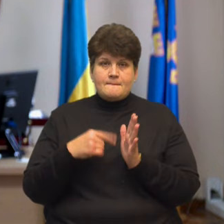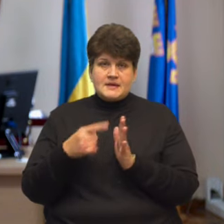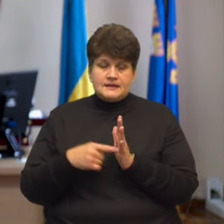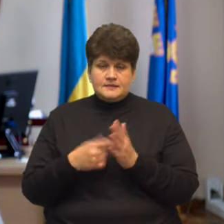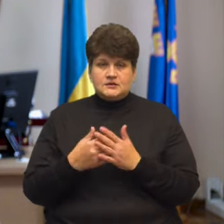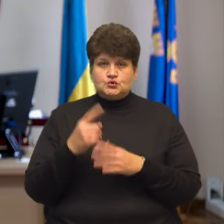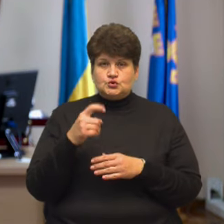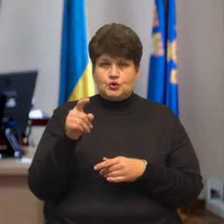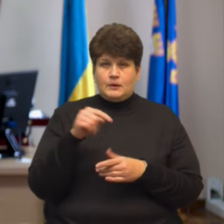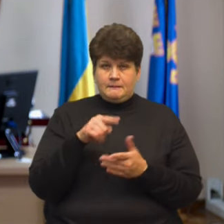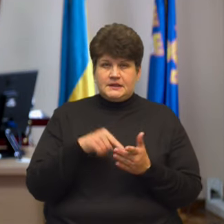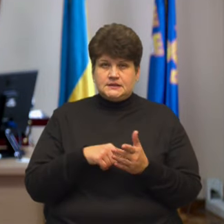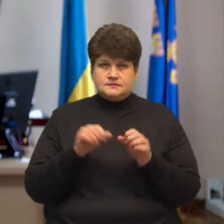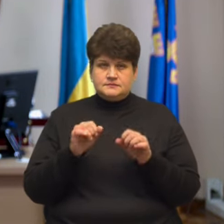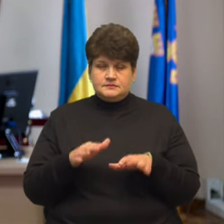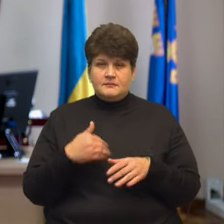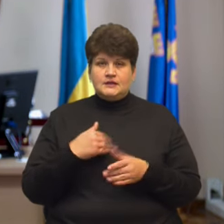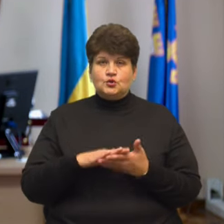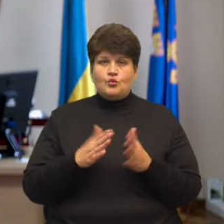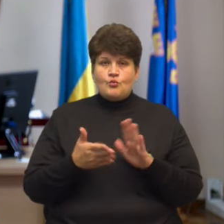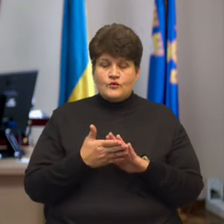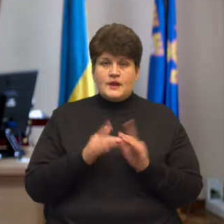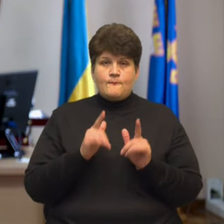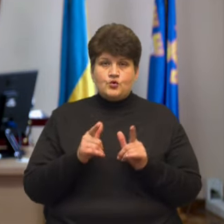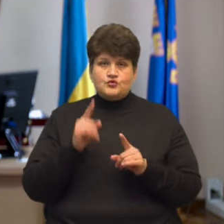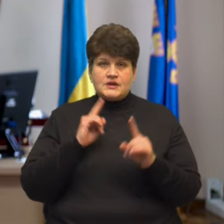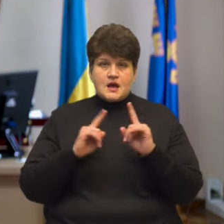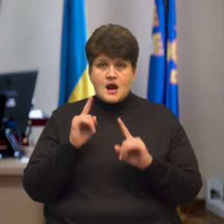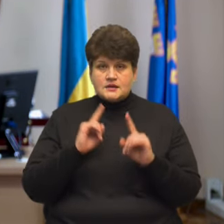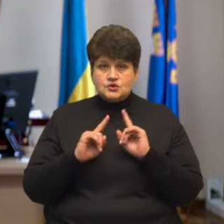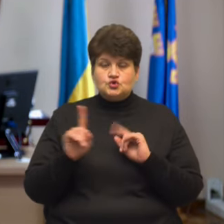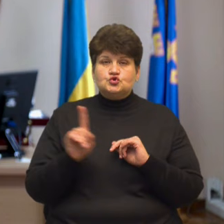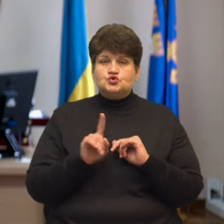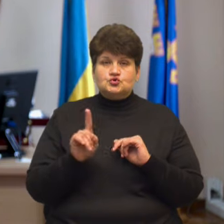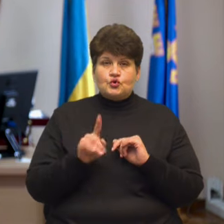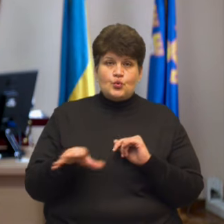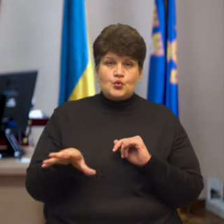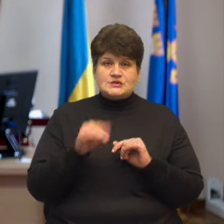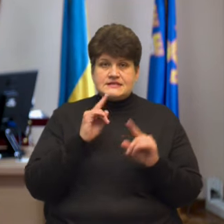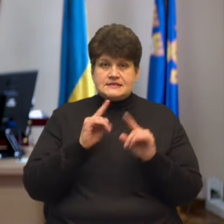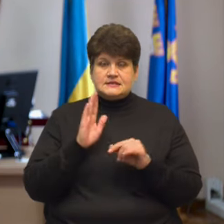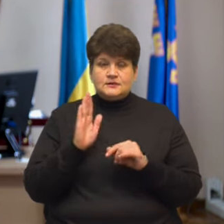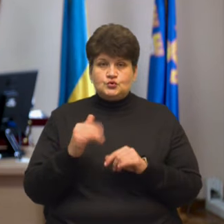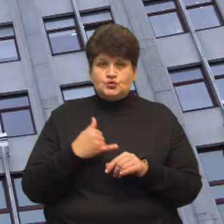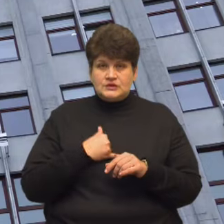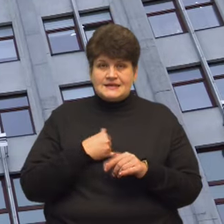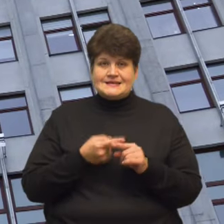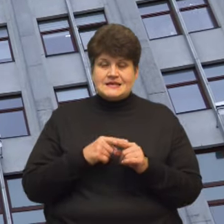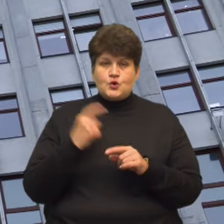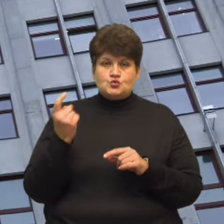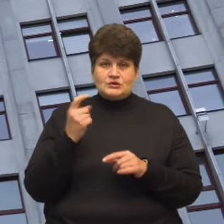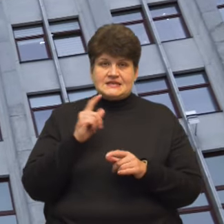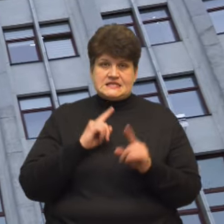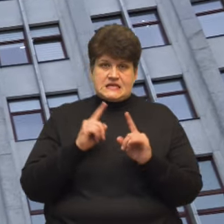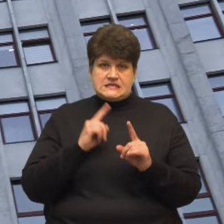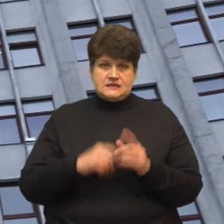питань доходить от ми до довилися на погоджувальній раді що усі сесії Які в нас будуються будуть господарські сесії любов